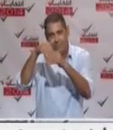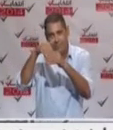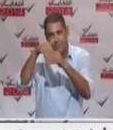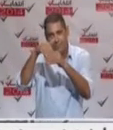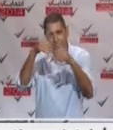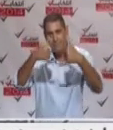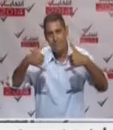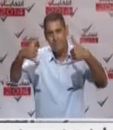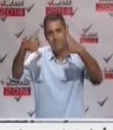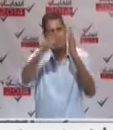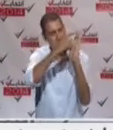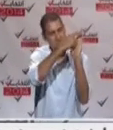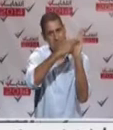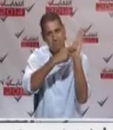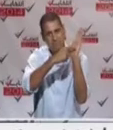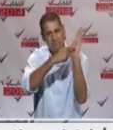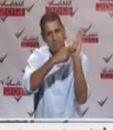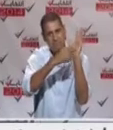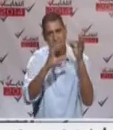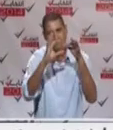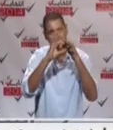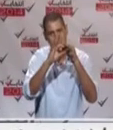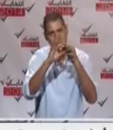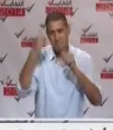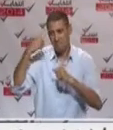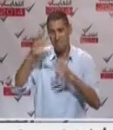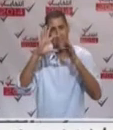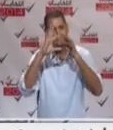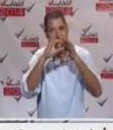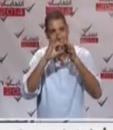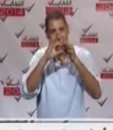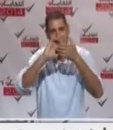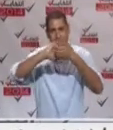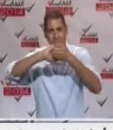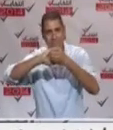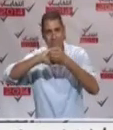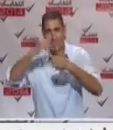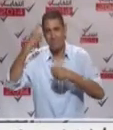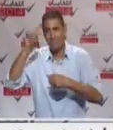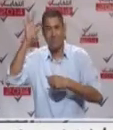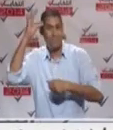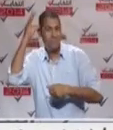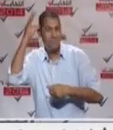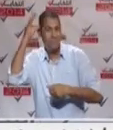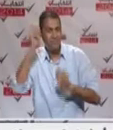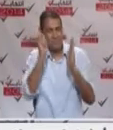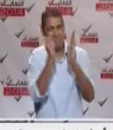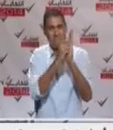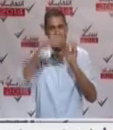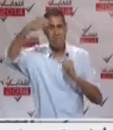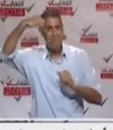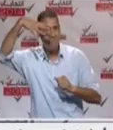بدائره بنزرت بقائمه ائتلافيه للاتحاد من اجل تونس شعارنا انبوبه الضوء